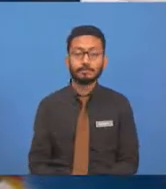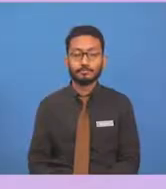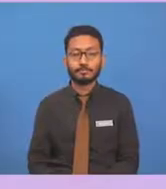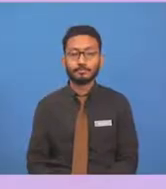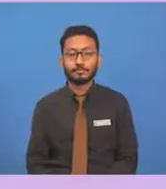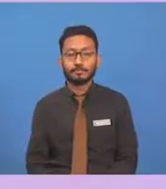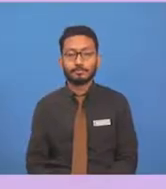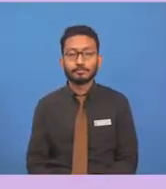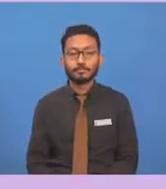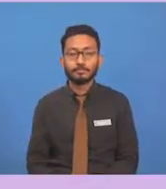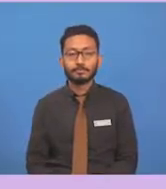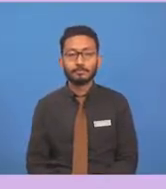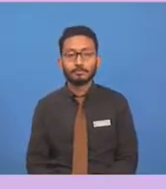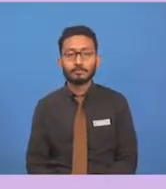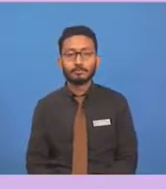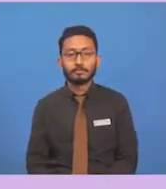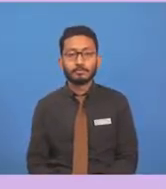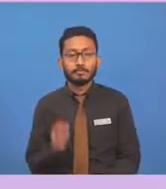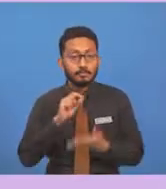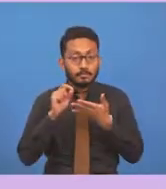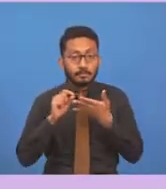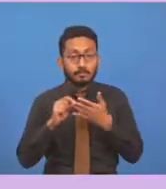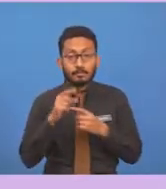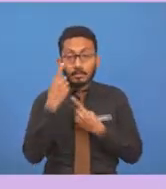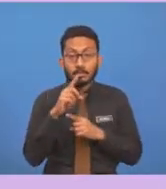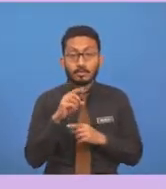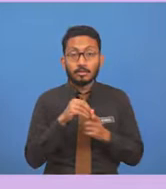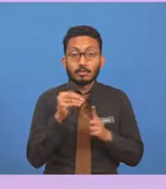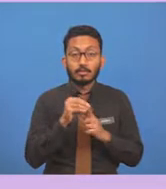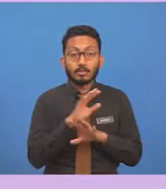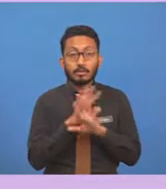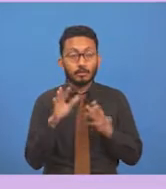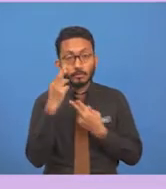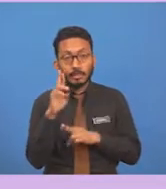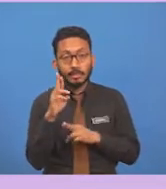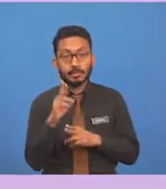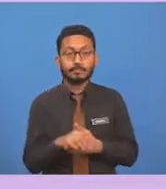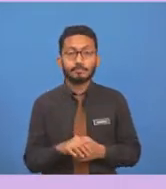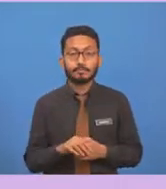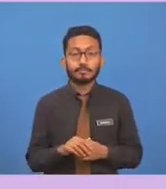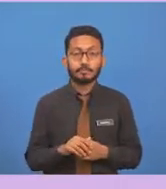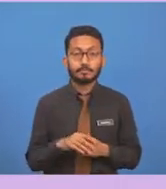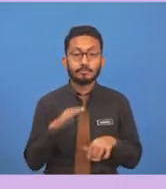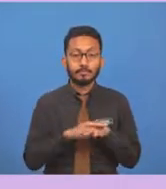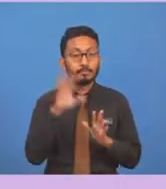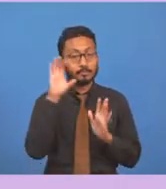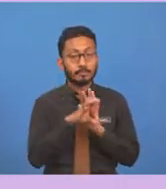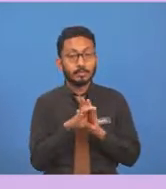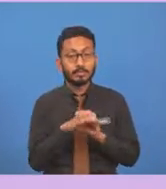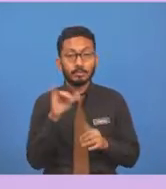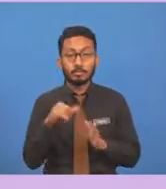ini. Tulis hormat atau tidak hormat berdasarkan gambar berikut.